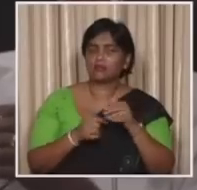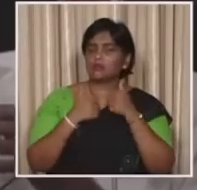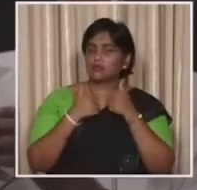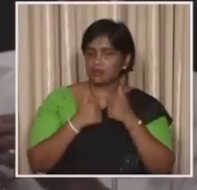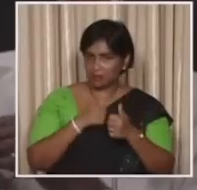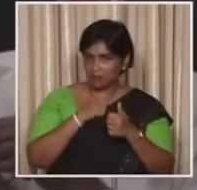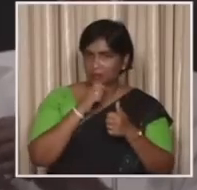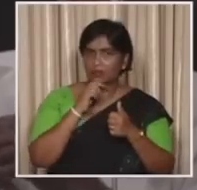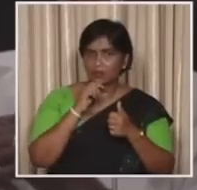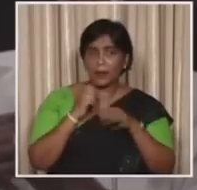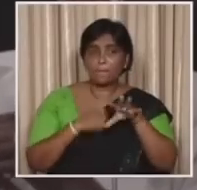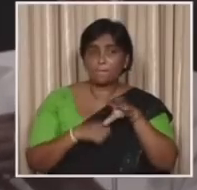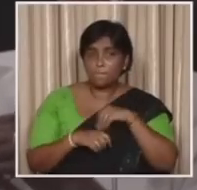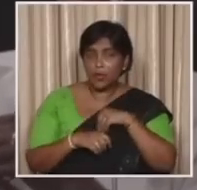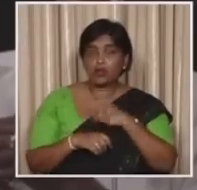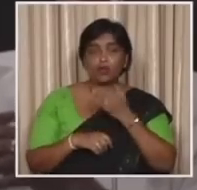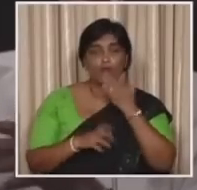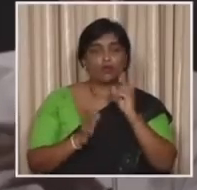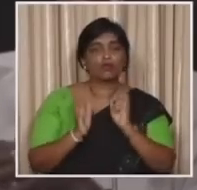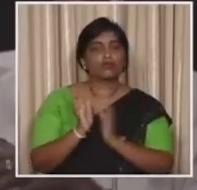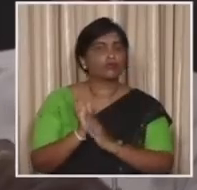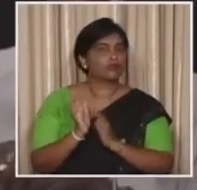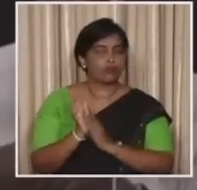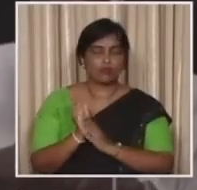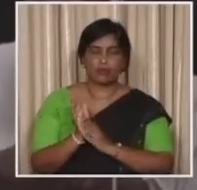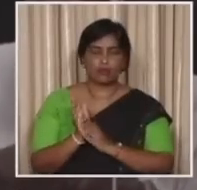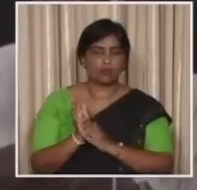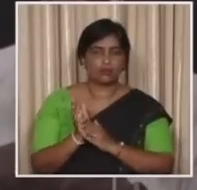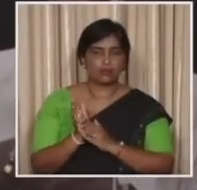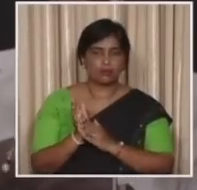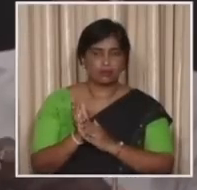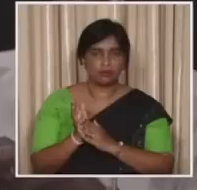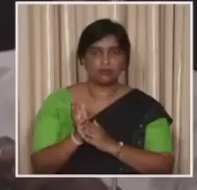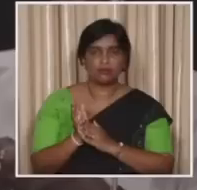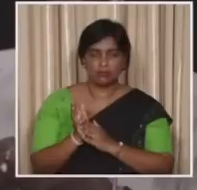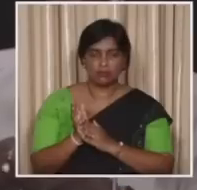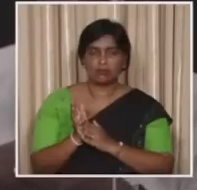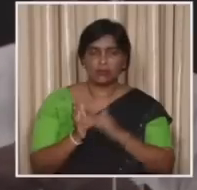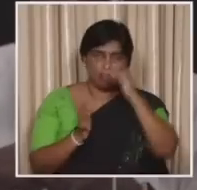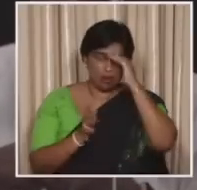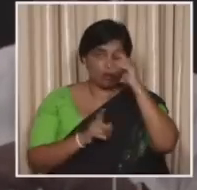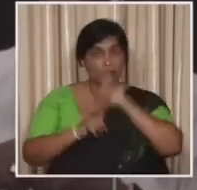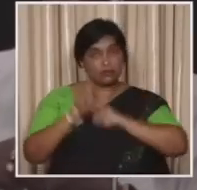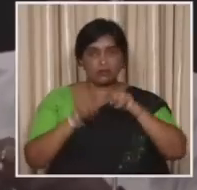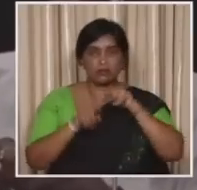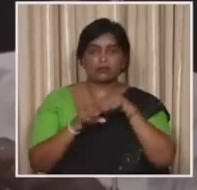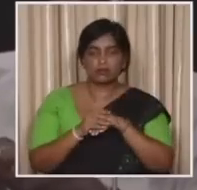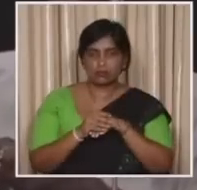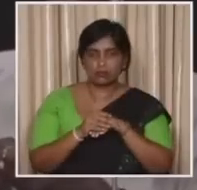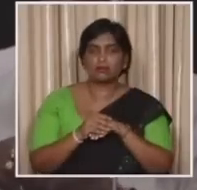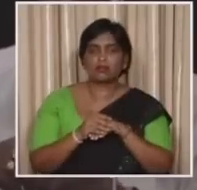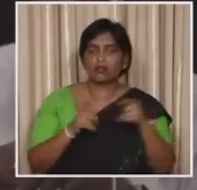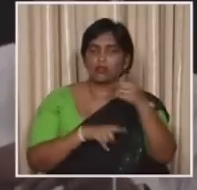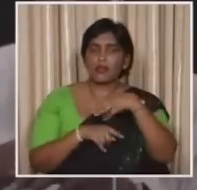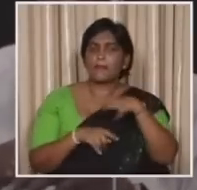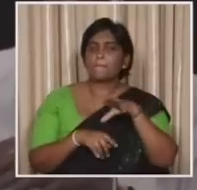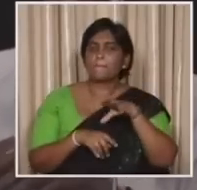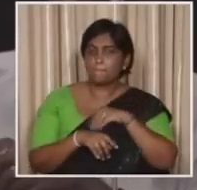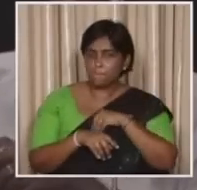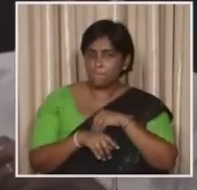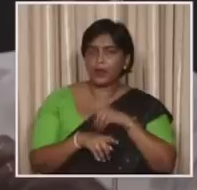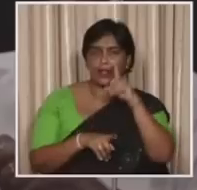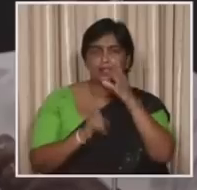සාධාරණ පිළිගන්න පුළුවන් කමිටුවක් දාලා මම දන්නේ ඒක අපිට පුළුවන් ලීඩර්ස් මීටින් එකදී සාකච්ඡා කරන්න. අපි ඔක්කොම පිළිගන්න